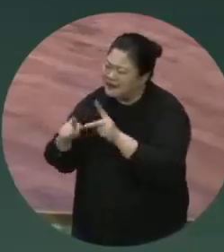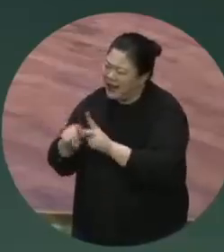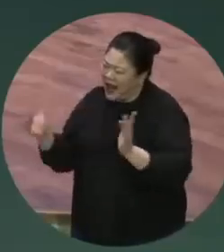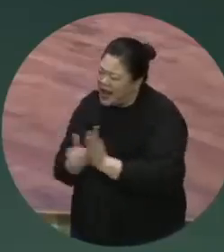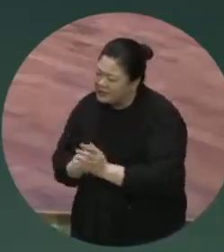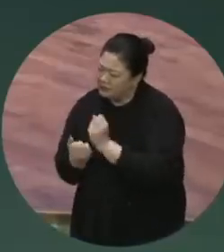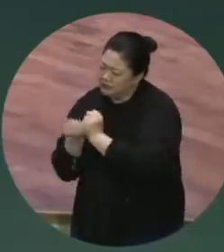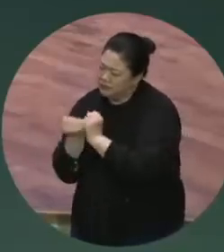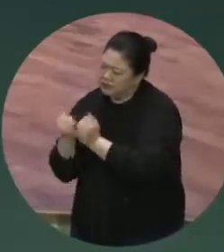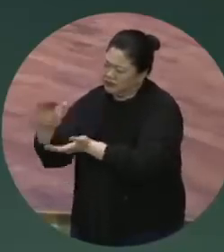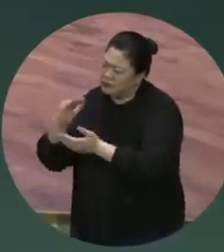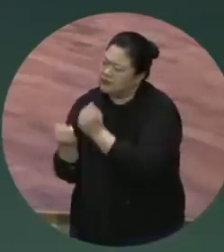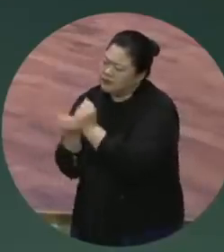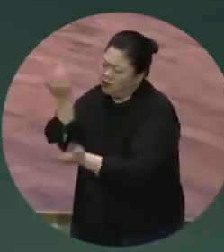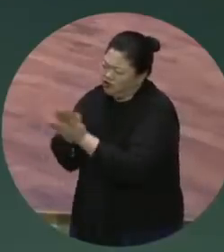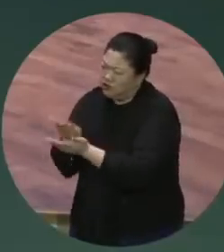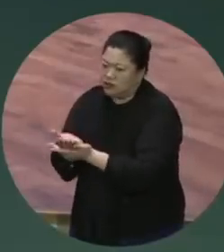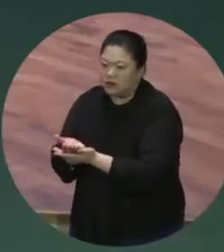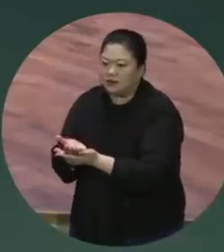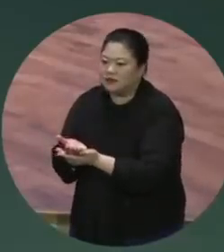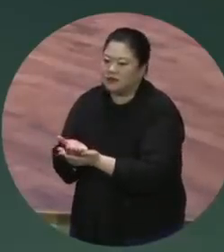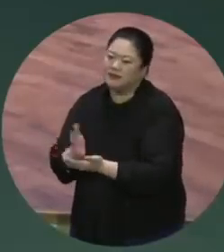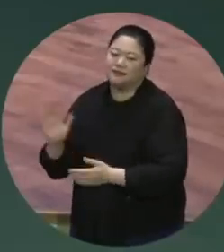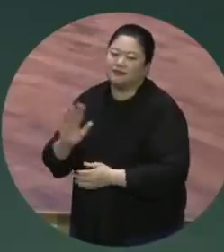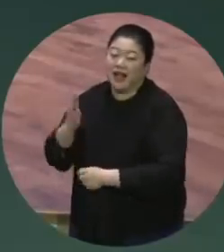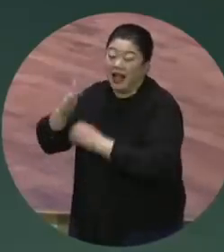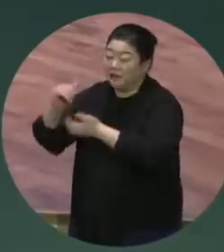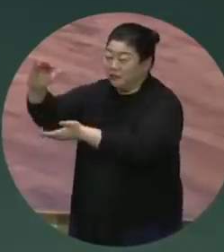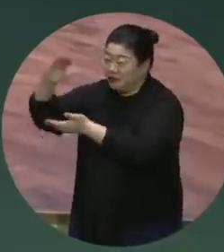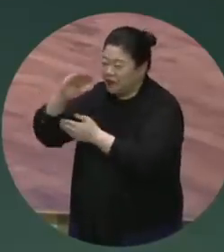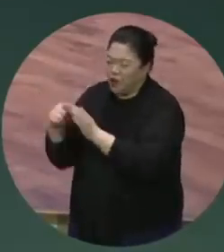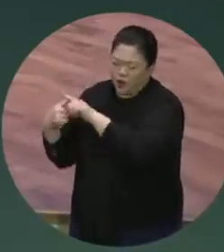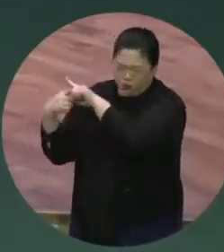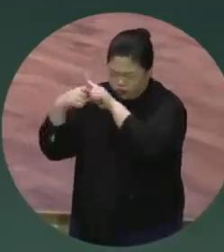상황에 순종하는 게 순종이라 그래. 그 뭐 뻔한 것도 할 수 있는 걸